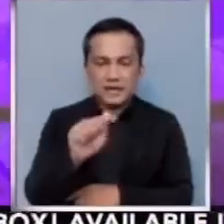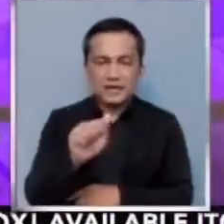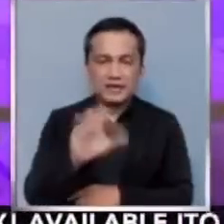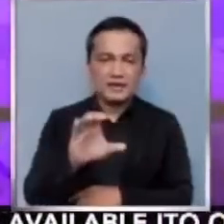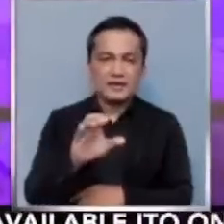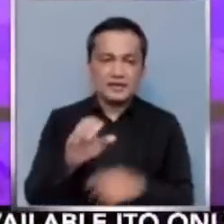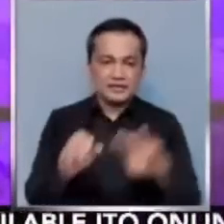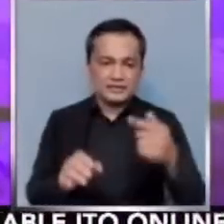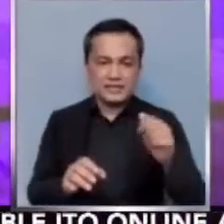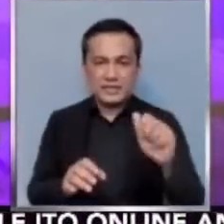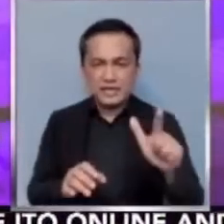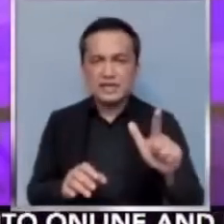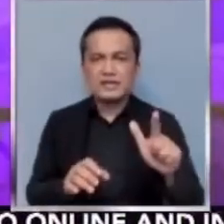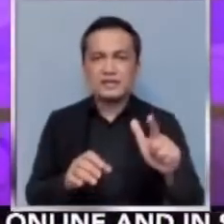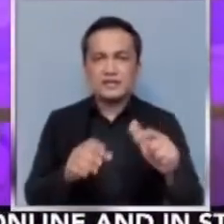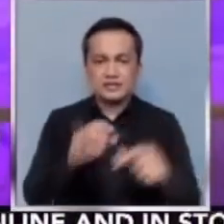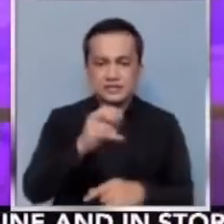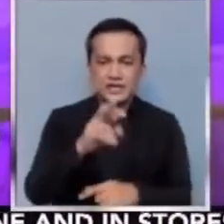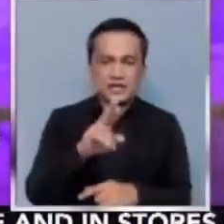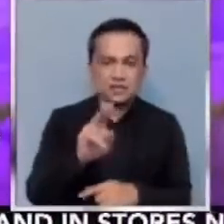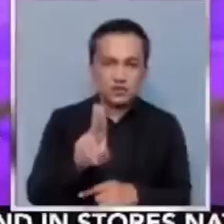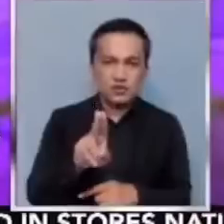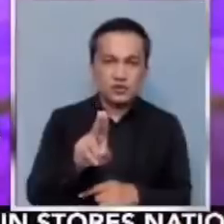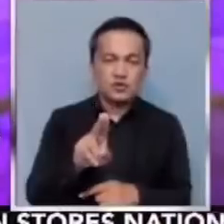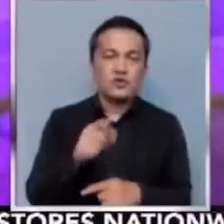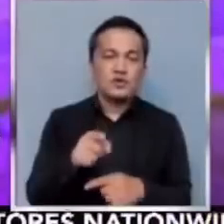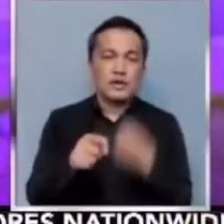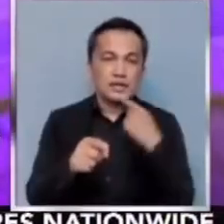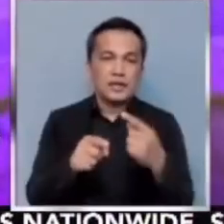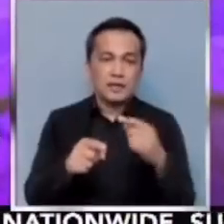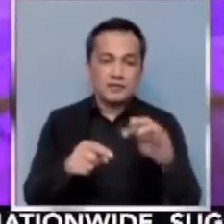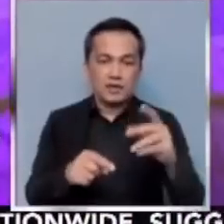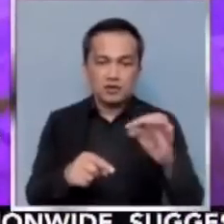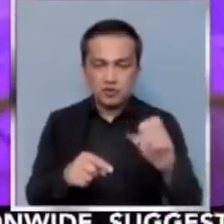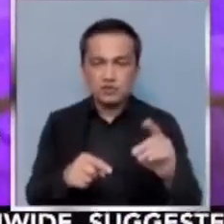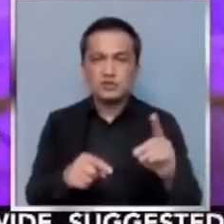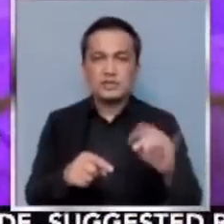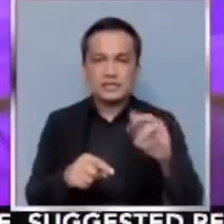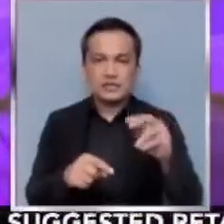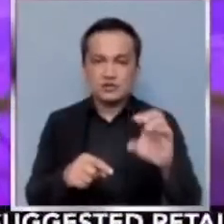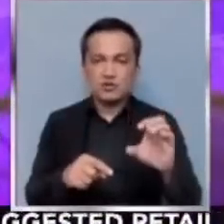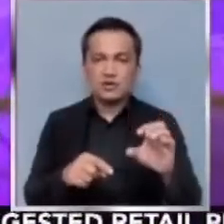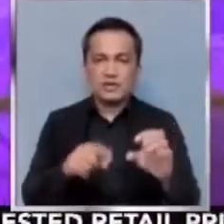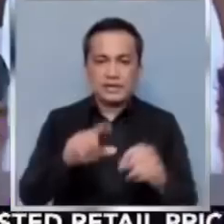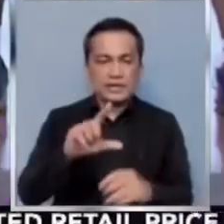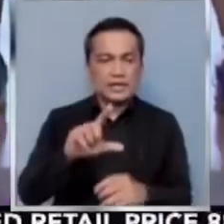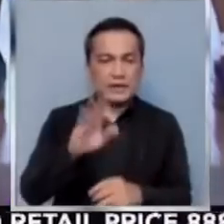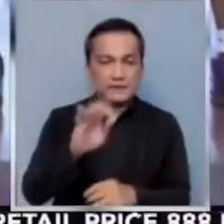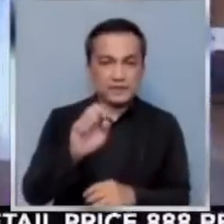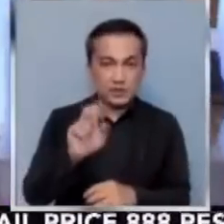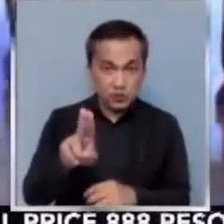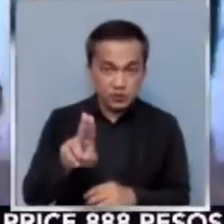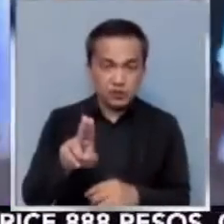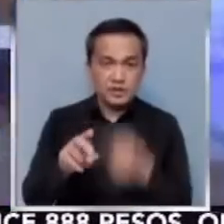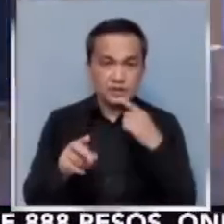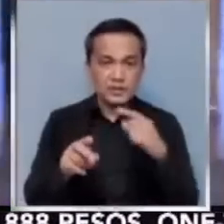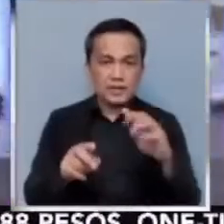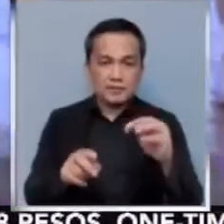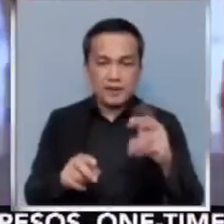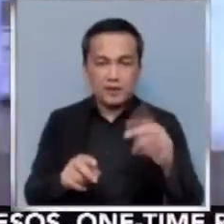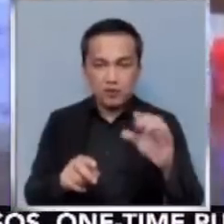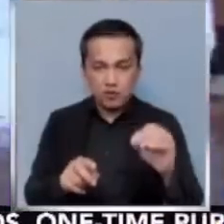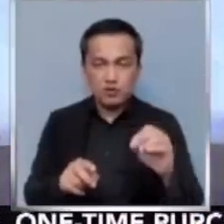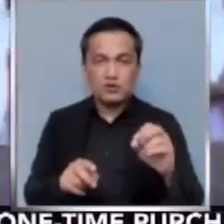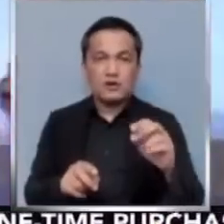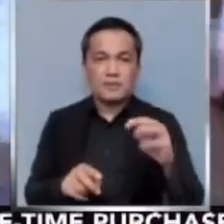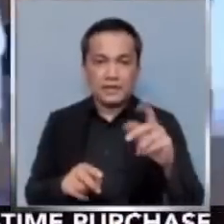Jonicio ng JRU Heavy Bombers, Maclaude Guadagna at Enoch Valdez ng LPU Pirates, Warren Bonifacio at Paulo Hernandez ng Mapua Cardinals,